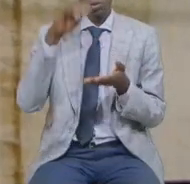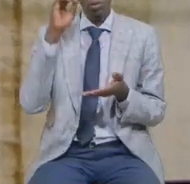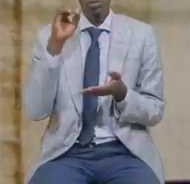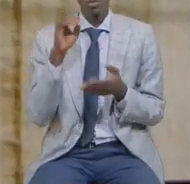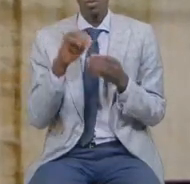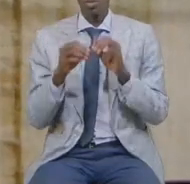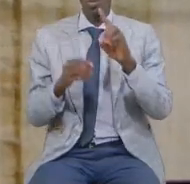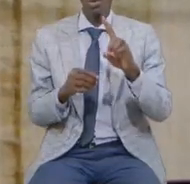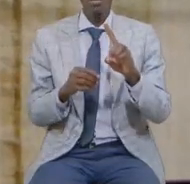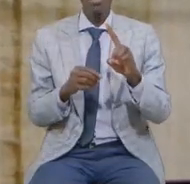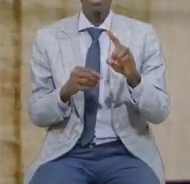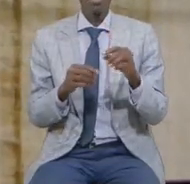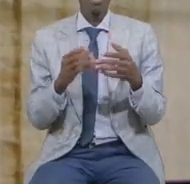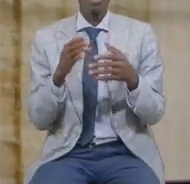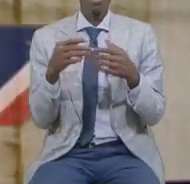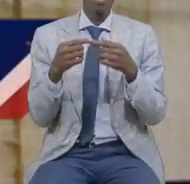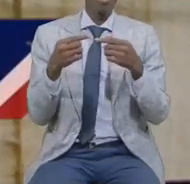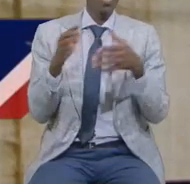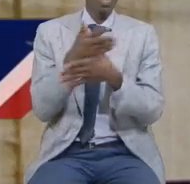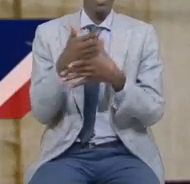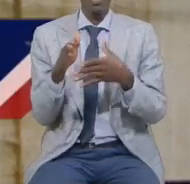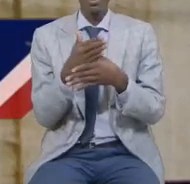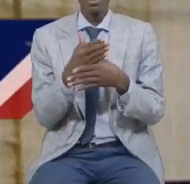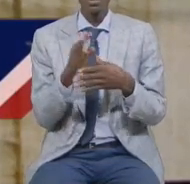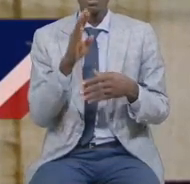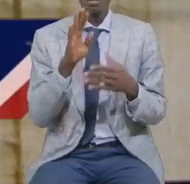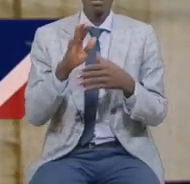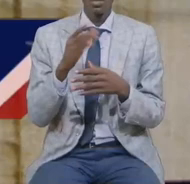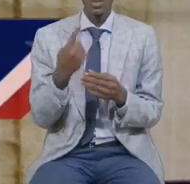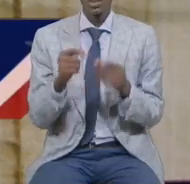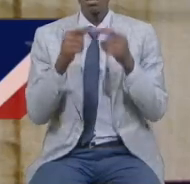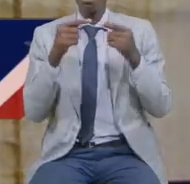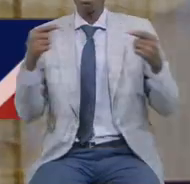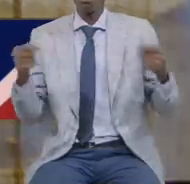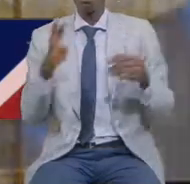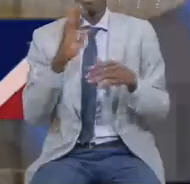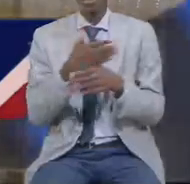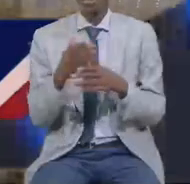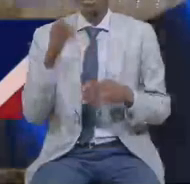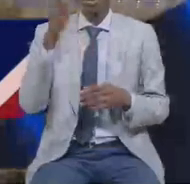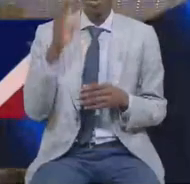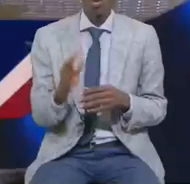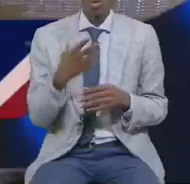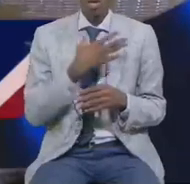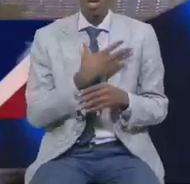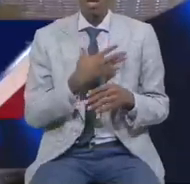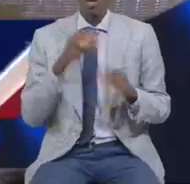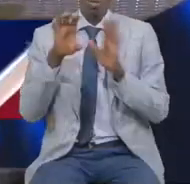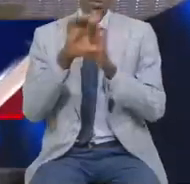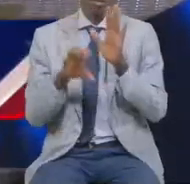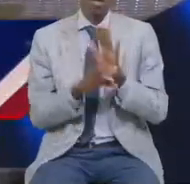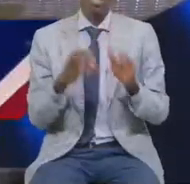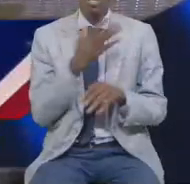nous allons voir le contraste entre le commandement de Dieu et l'exigence du roi. Le